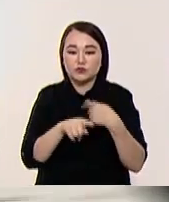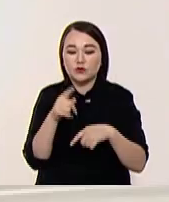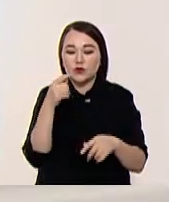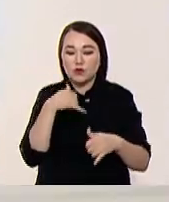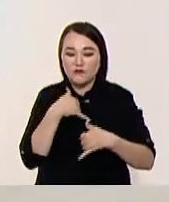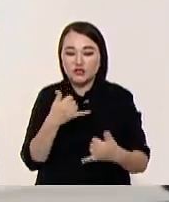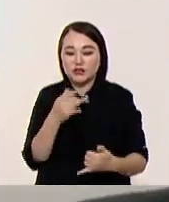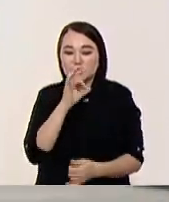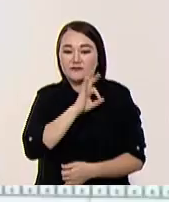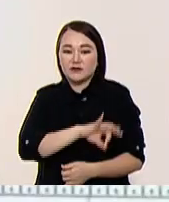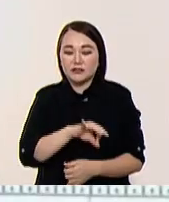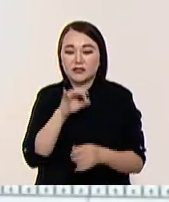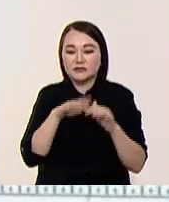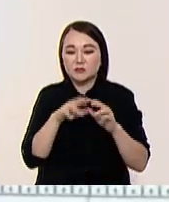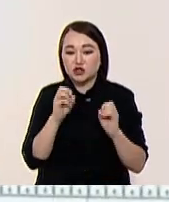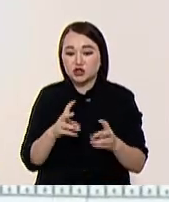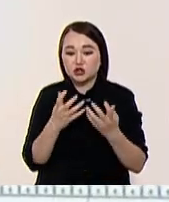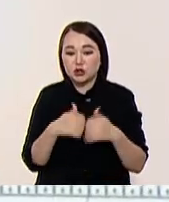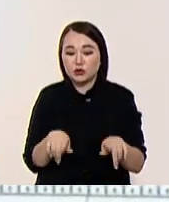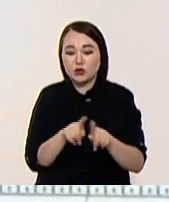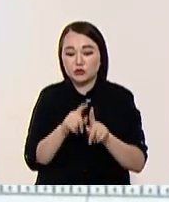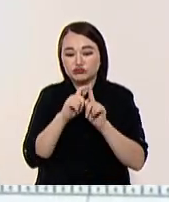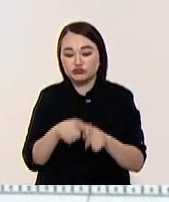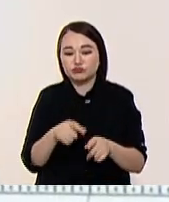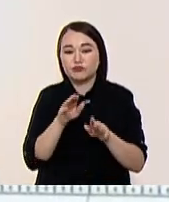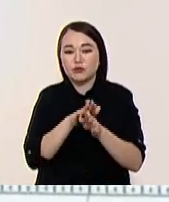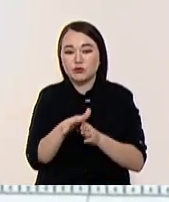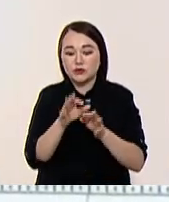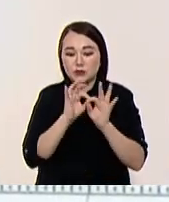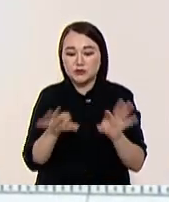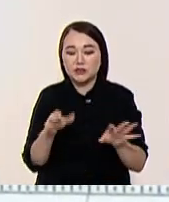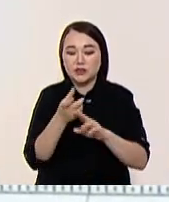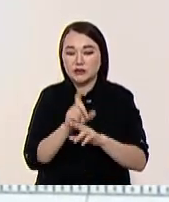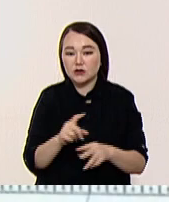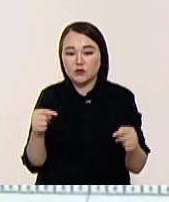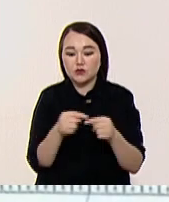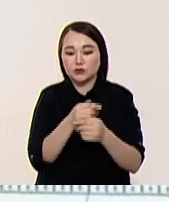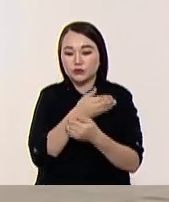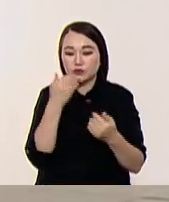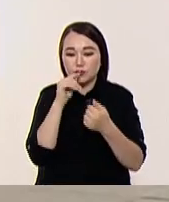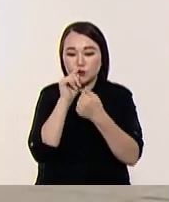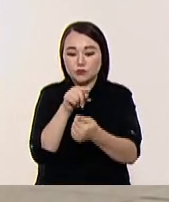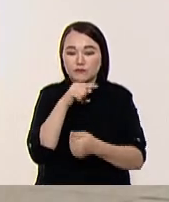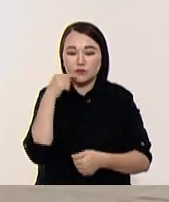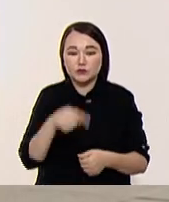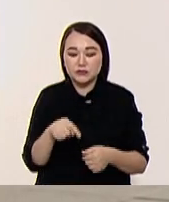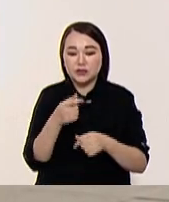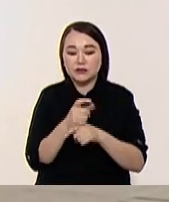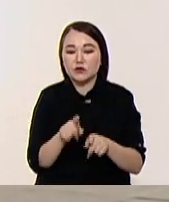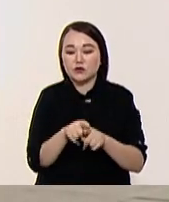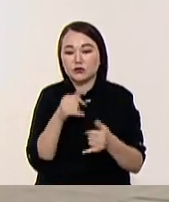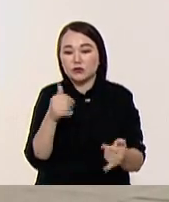и выгоды. Эксперты считают, что такое высказывание вполне объяснимо, поскольку это не конкретно против России. Такое